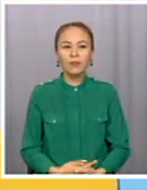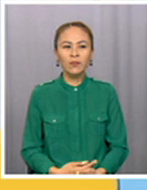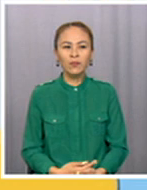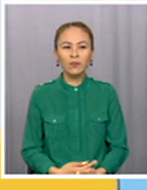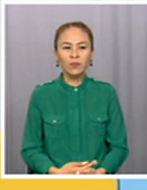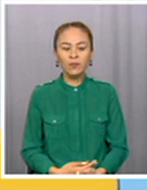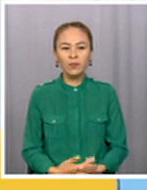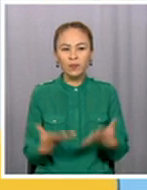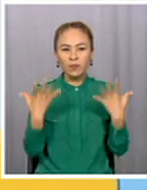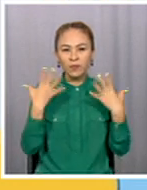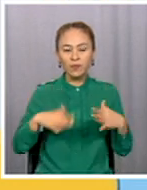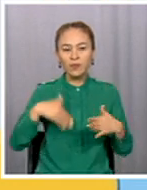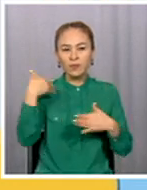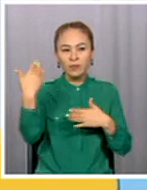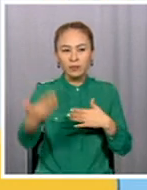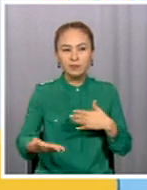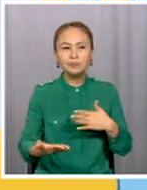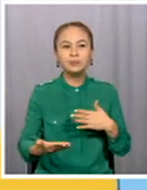Ұзын көйлек,